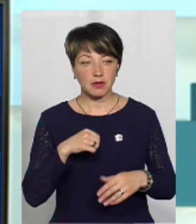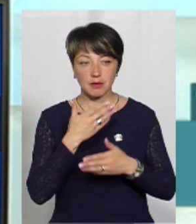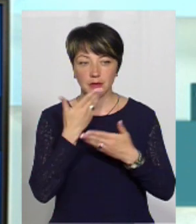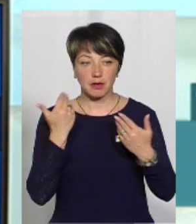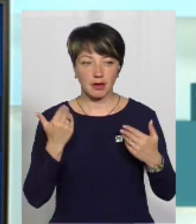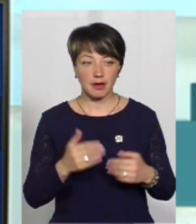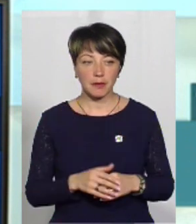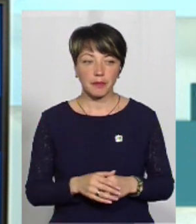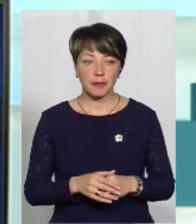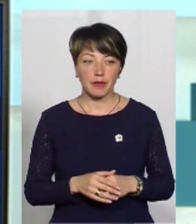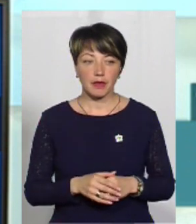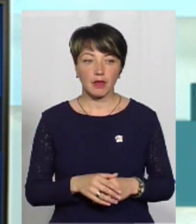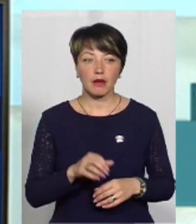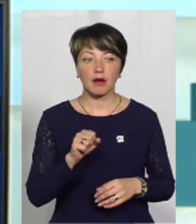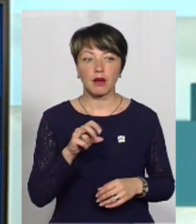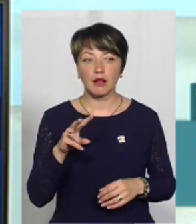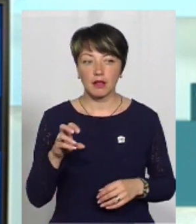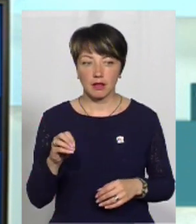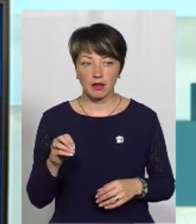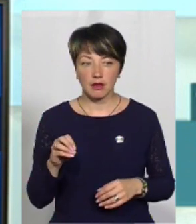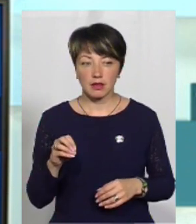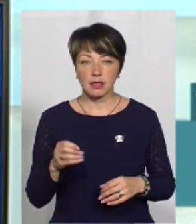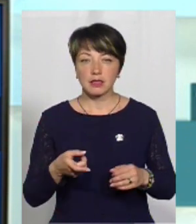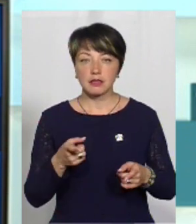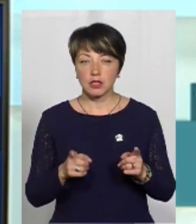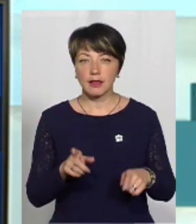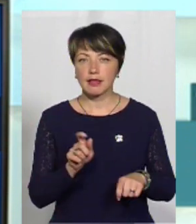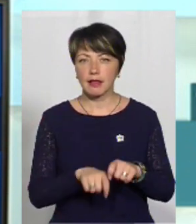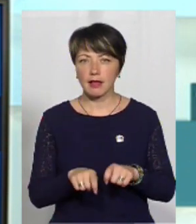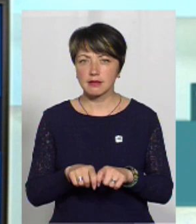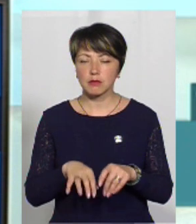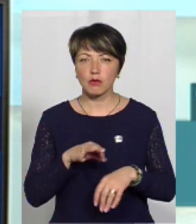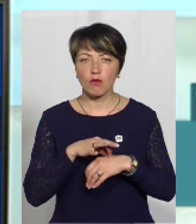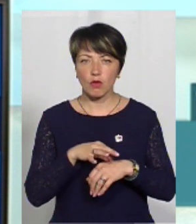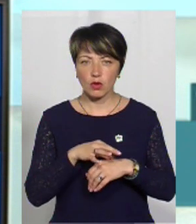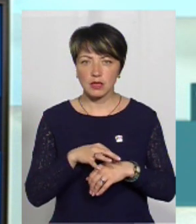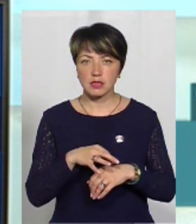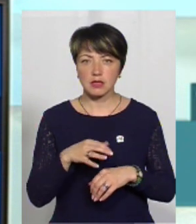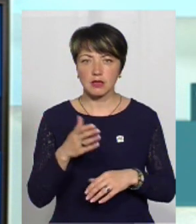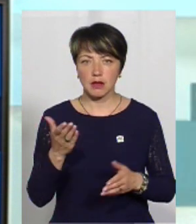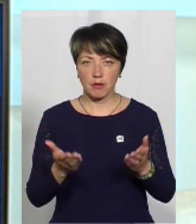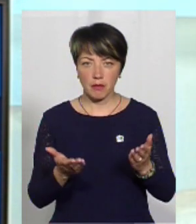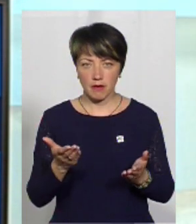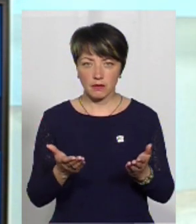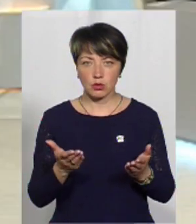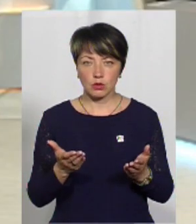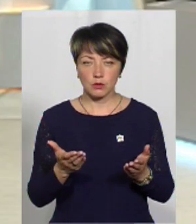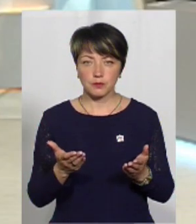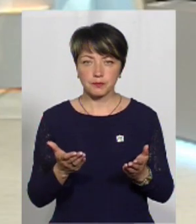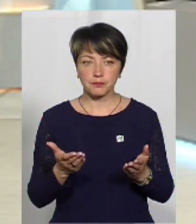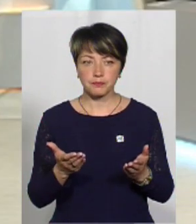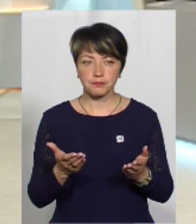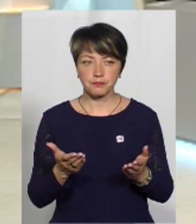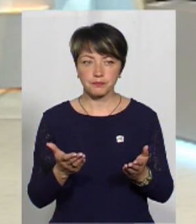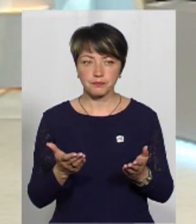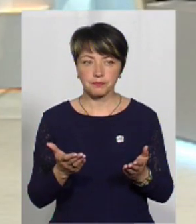немає. Разом з тим, звичайно, ті тести, які проводяться, то, напевно,